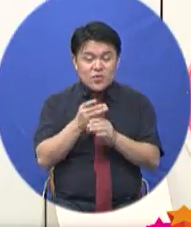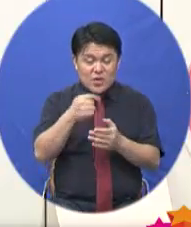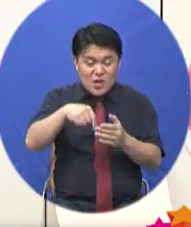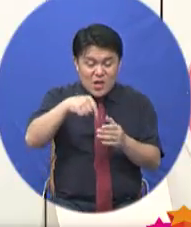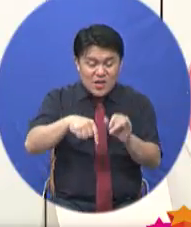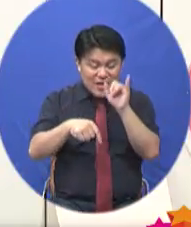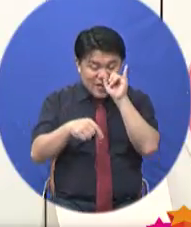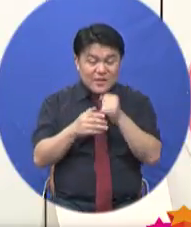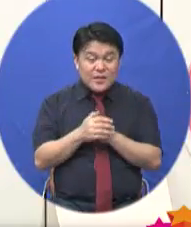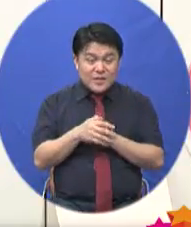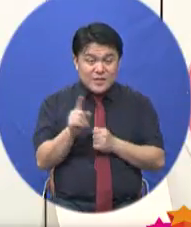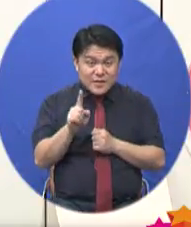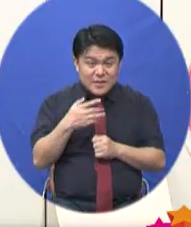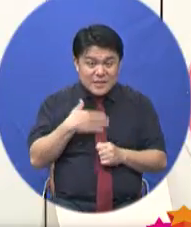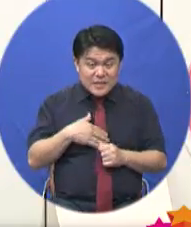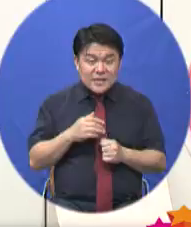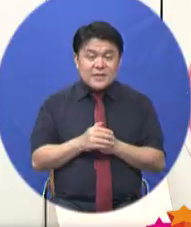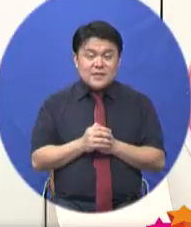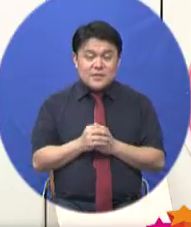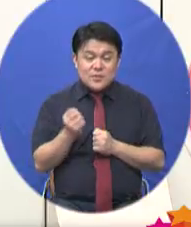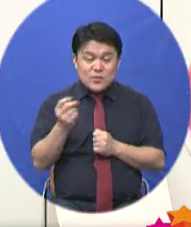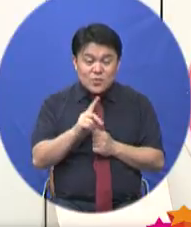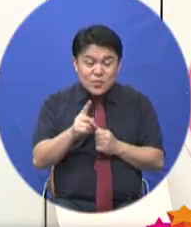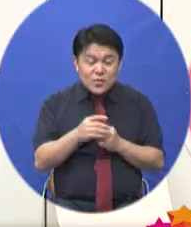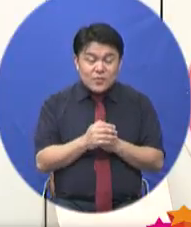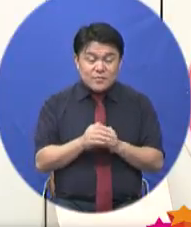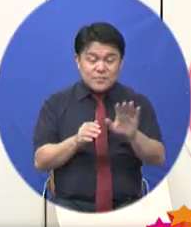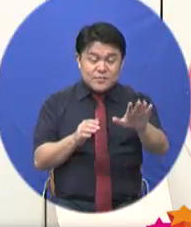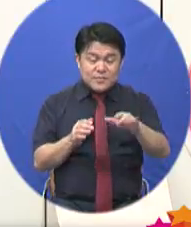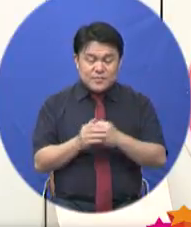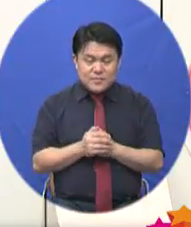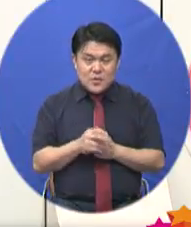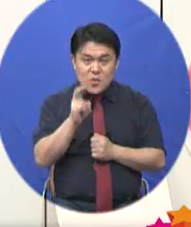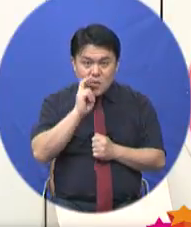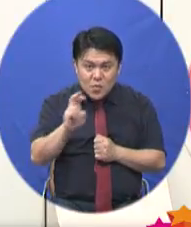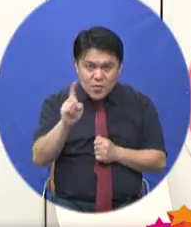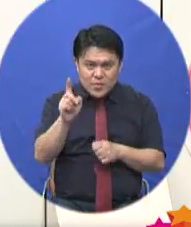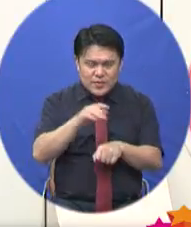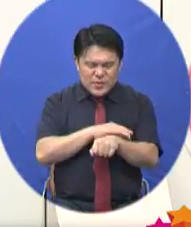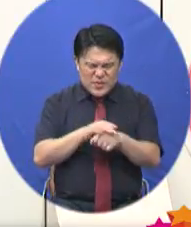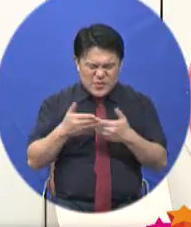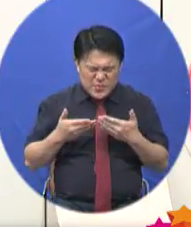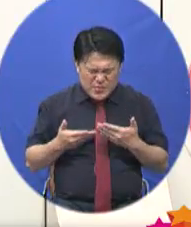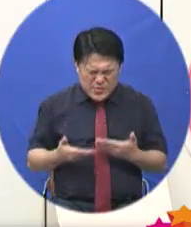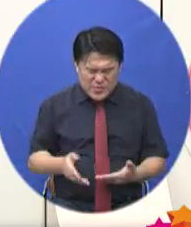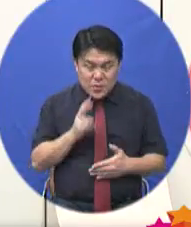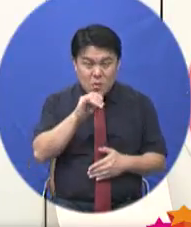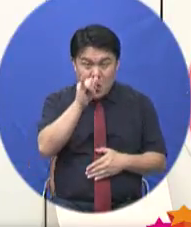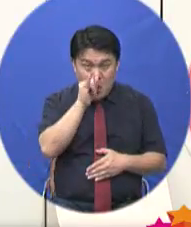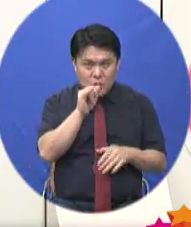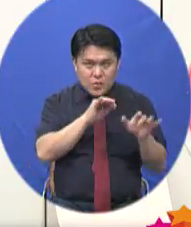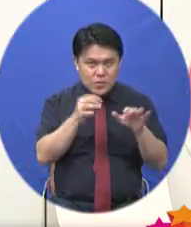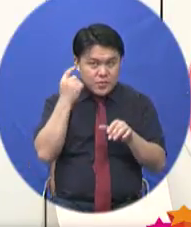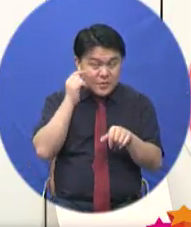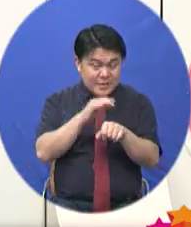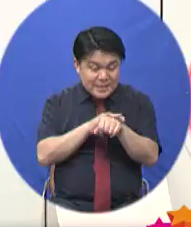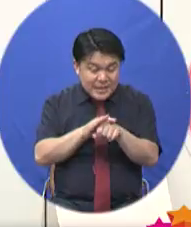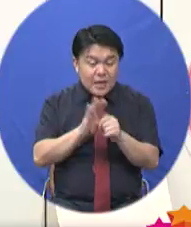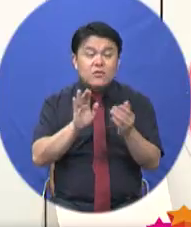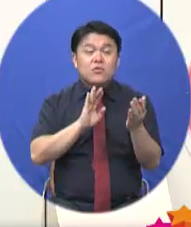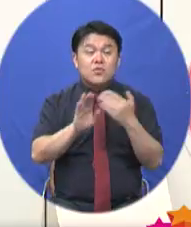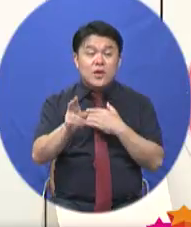있어요. 사비 네. 지나서 네. 있고요. 그런데 네. 노래 찬찬히 하시고 음악 네. 잘